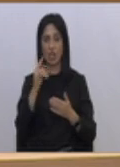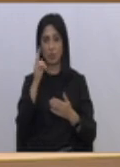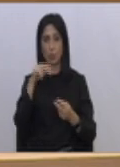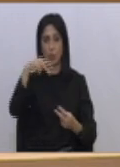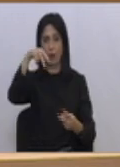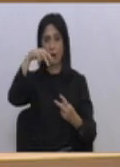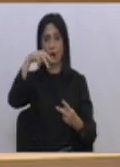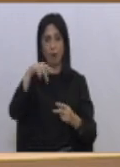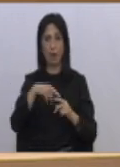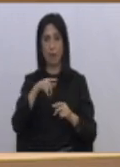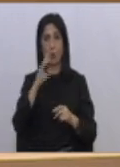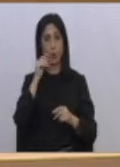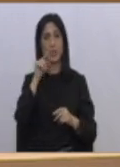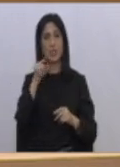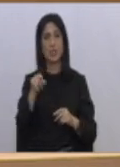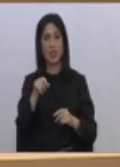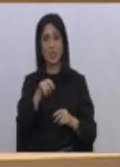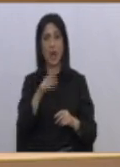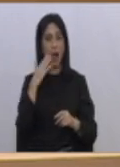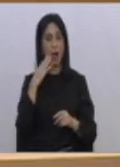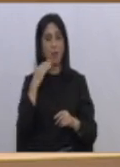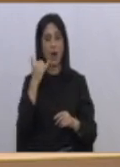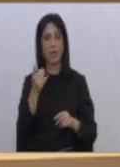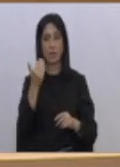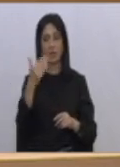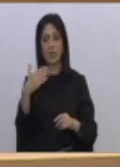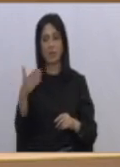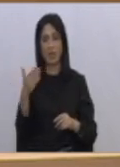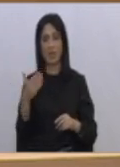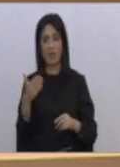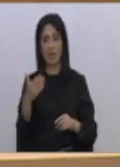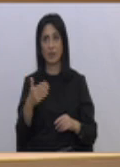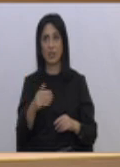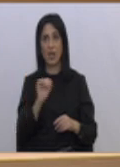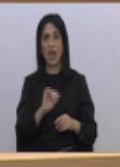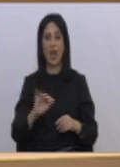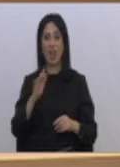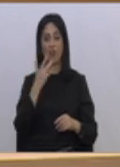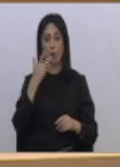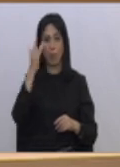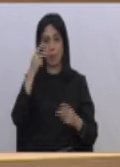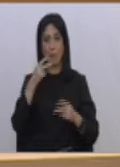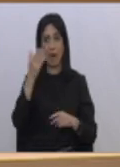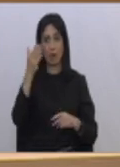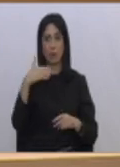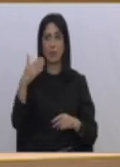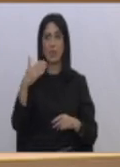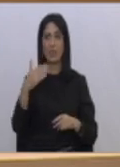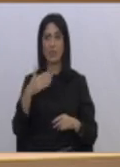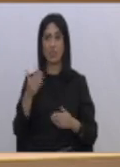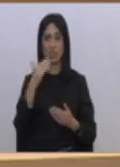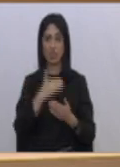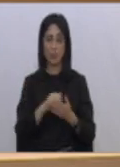მარიონეტი. როდესაც თქვენ ამართლებთ თქვენი მხრიდან ევროპელი და ამერიკელი პარტნიორების მხრიდან